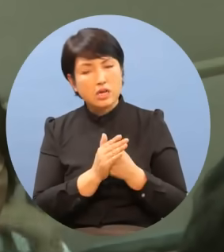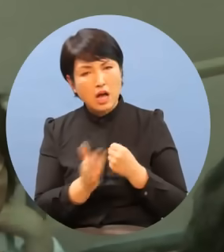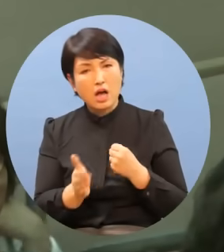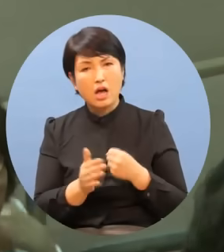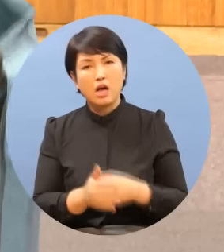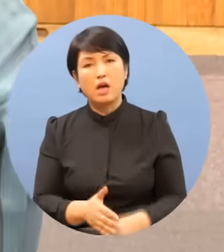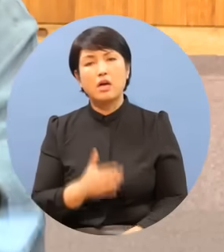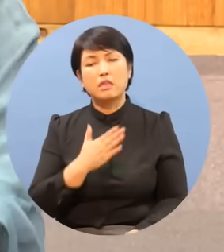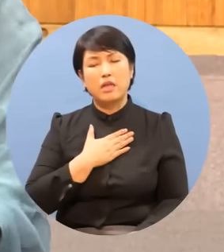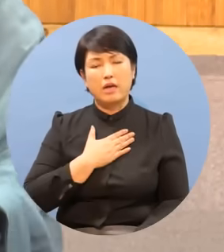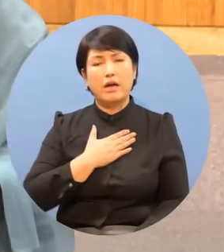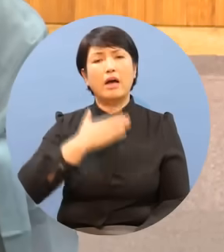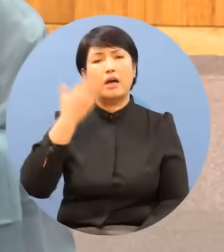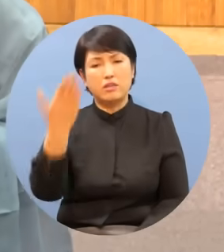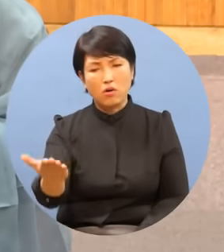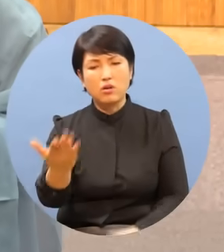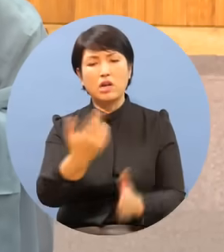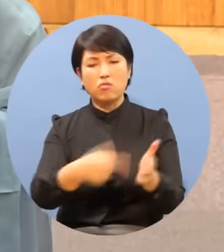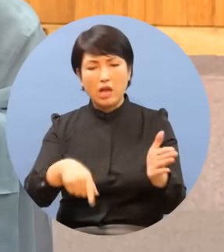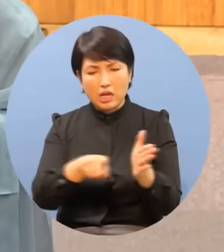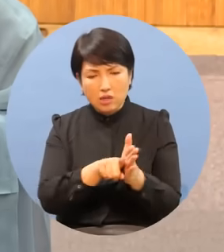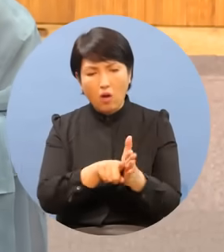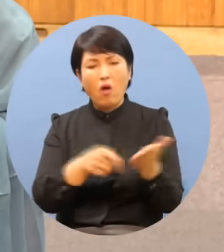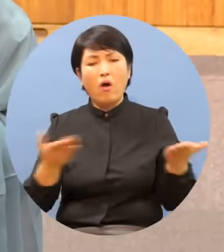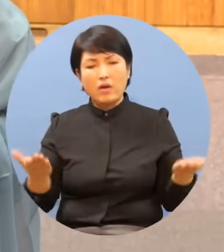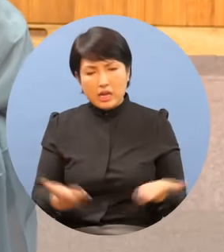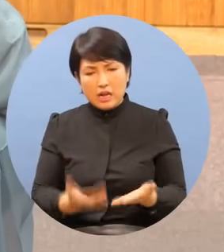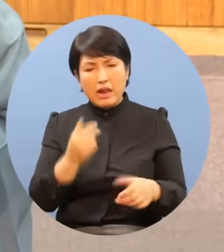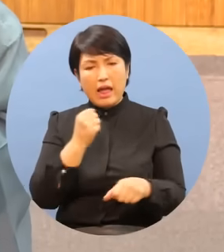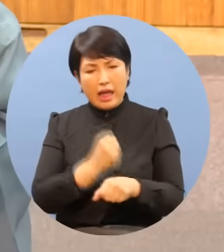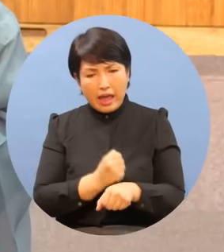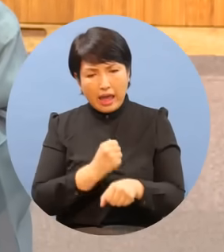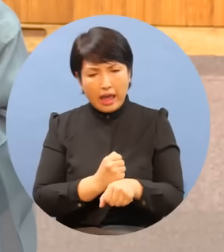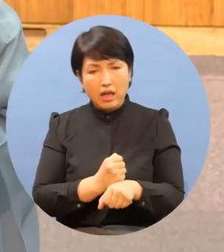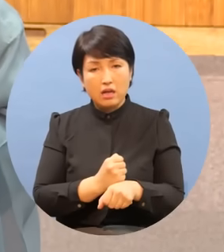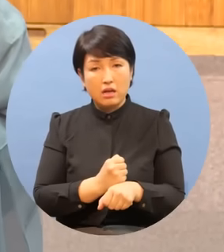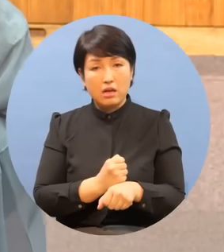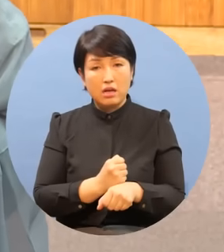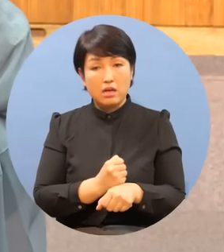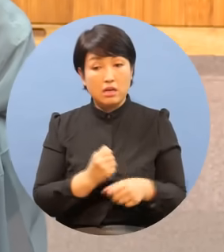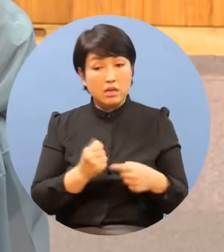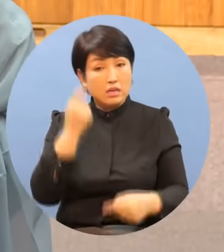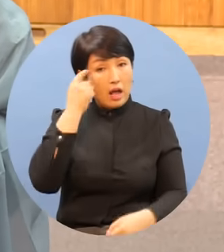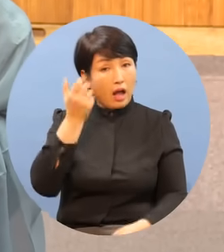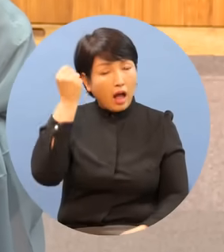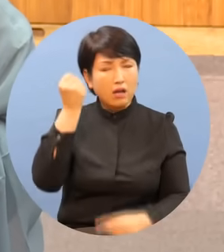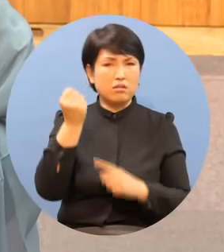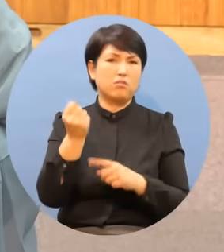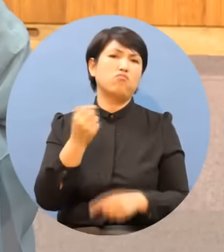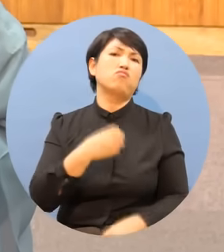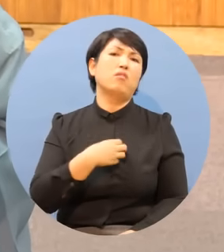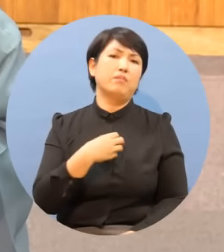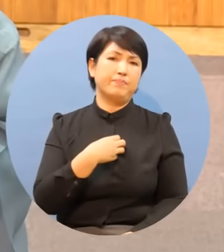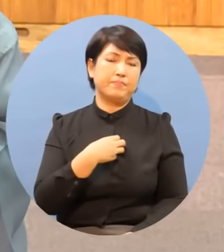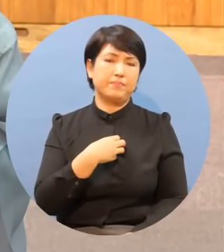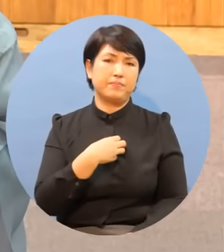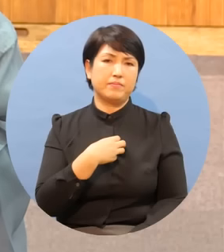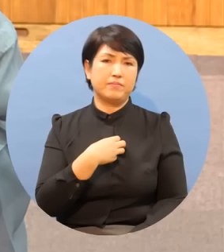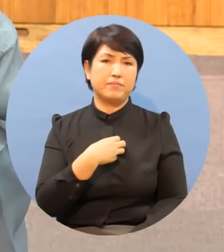내가 당신을 위해서 일을 했다 이 생각이 사실은 위험합니다.